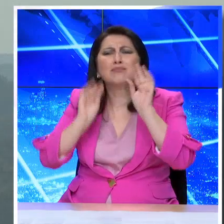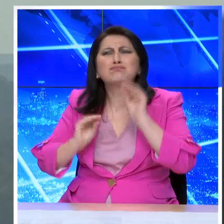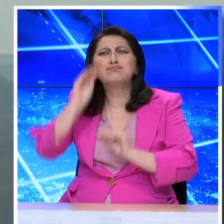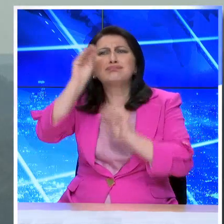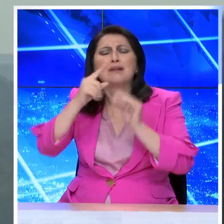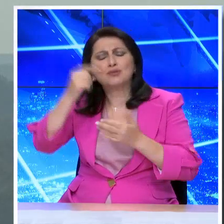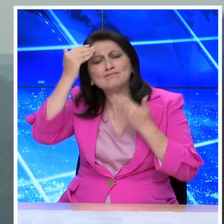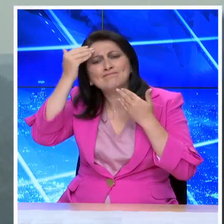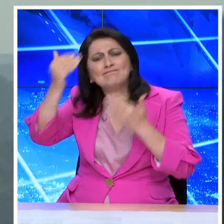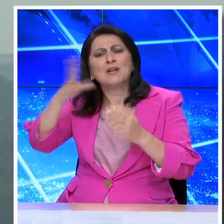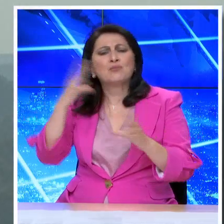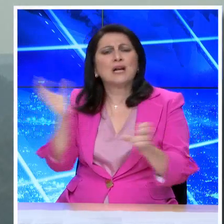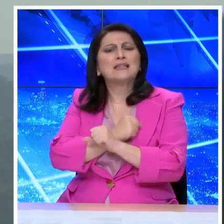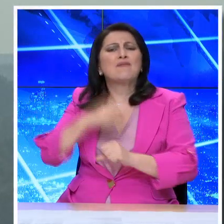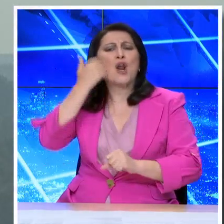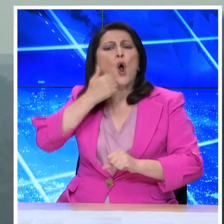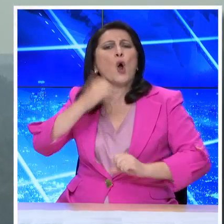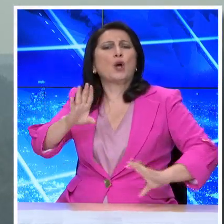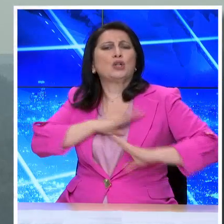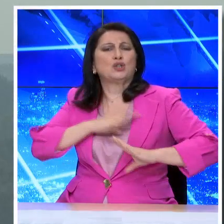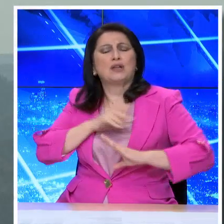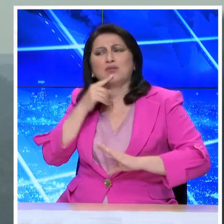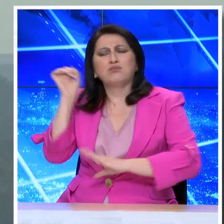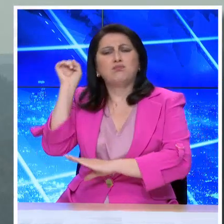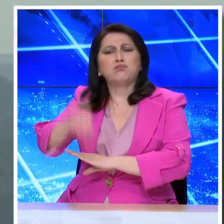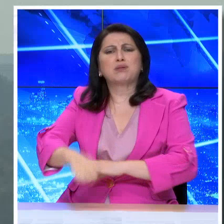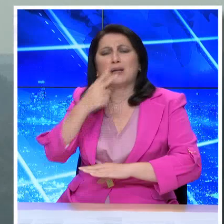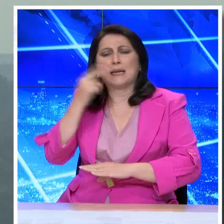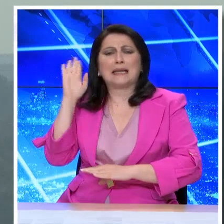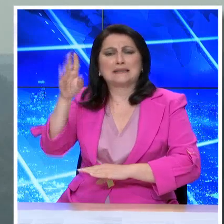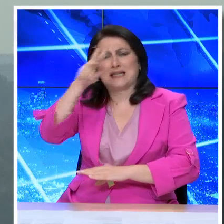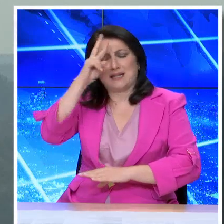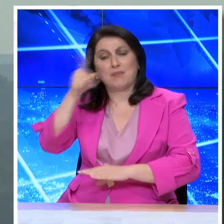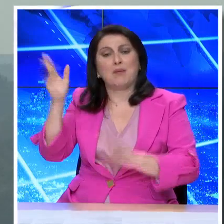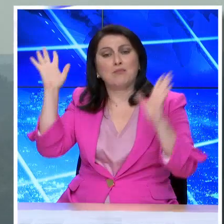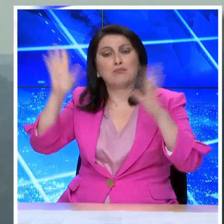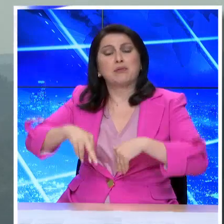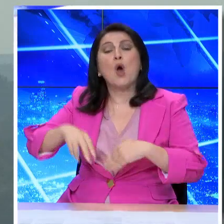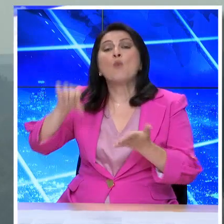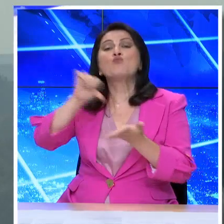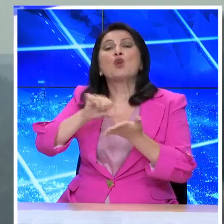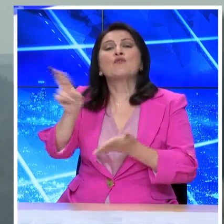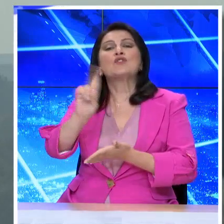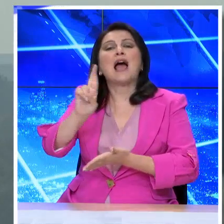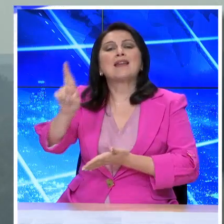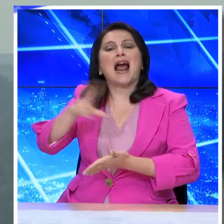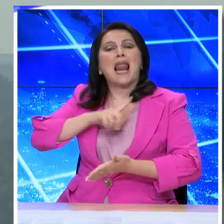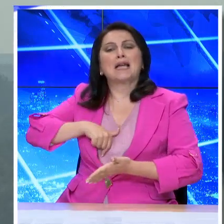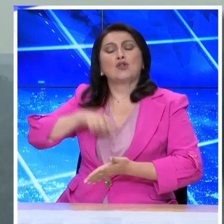στρατού επί της ναζιστικής Γερμανίας, κατεδαφίστηκε στην πρωτεύουσα της Λετωνίας, στην Ρίγα. Ο Οβελίσκος, που είχε στηθεί εκεί